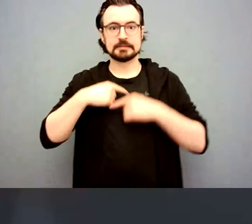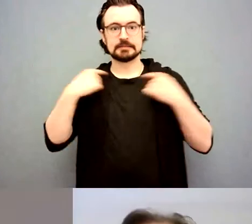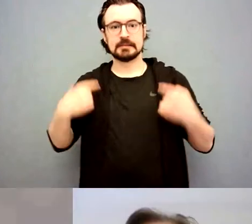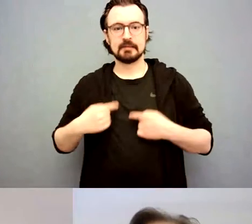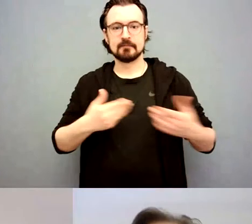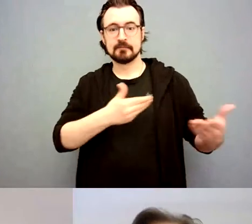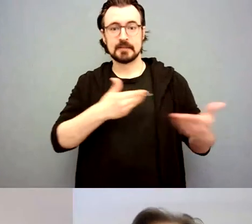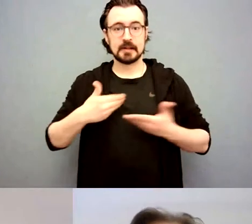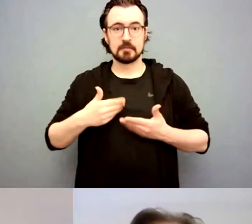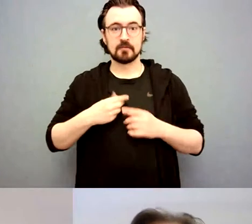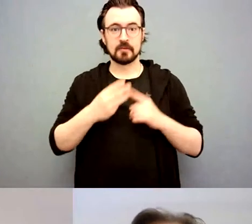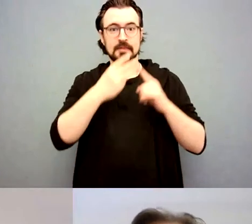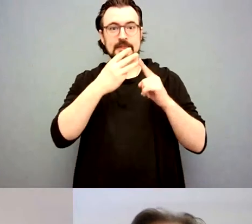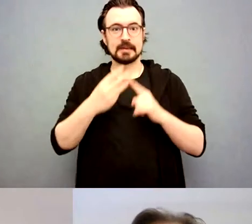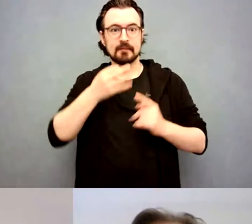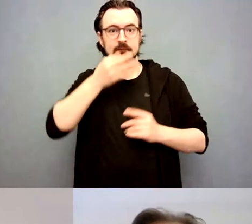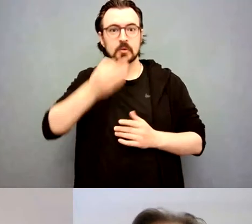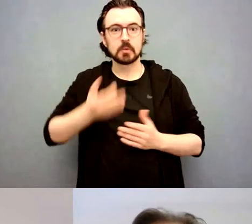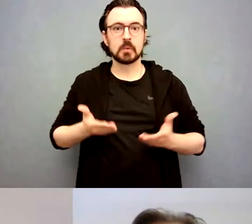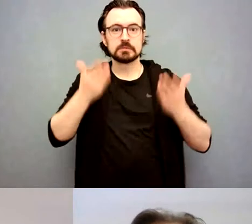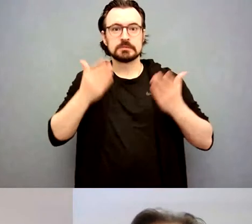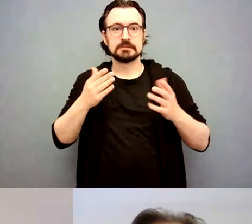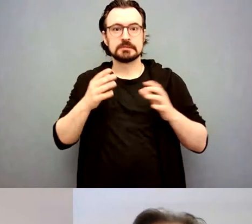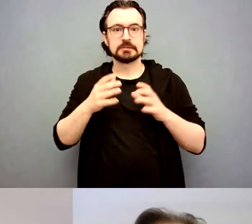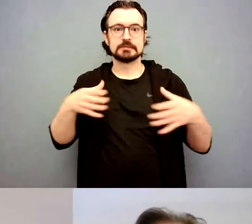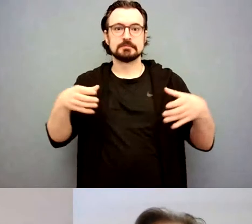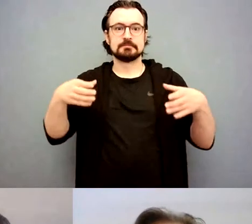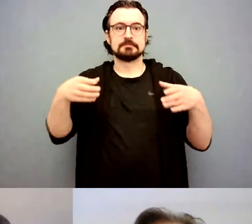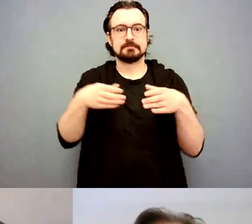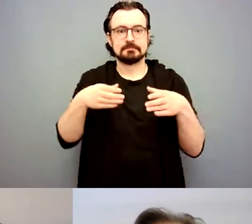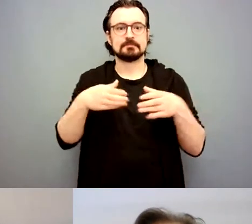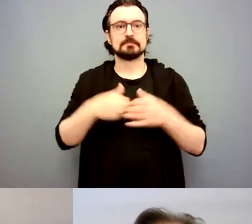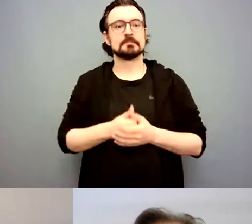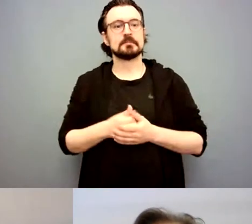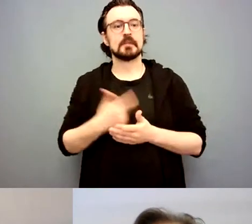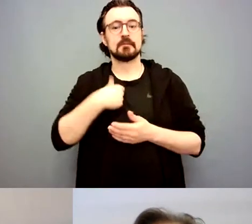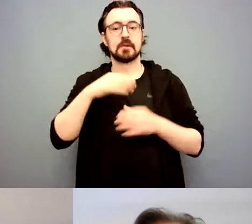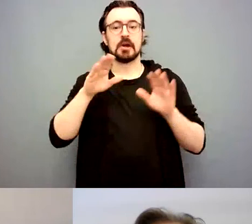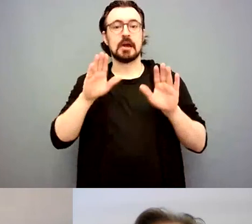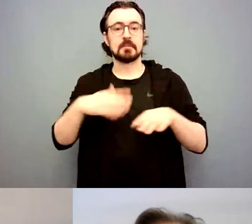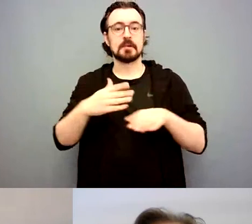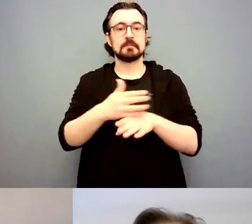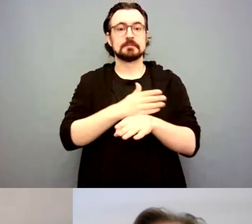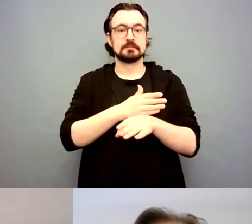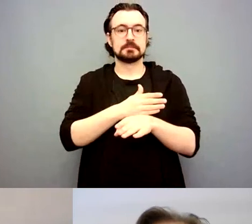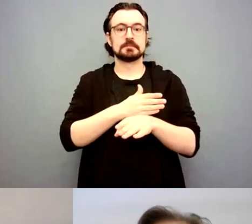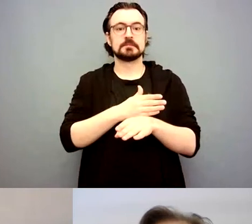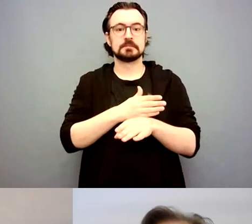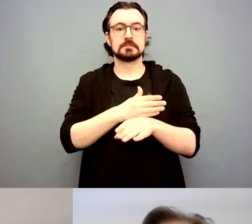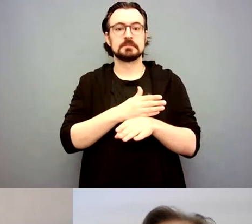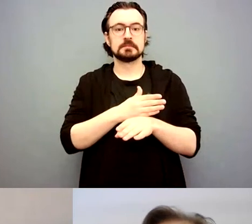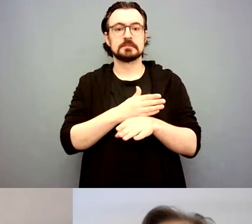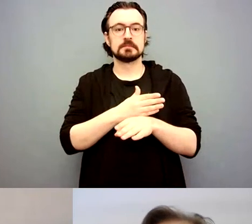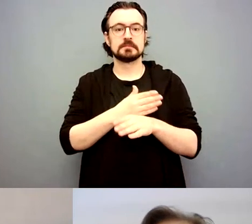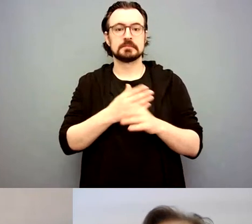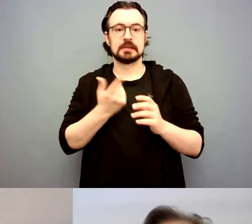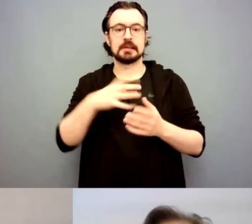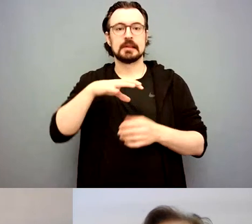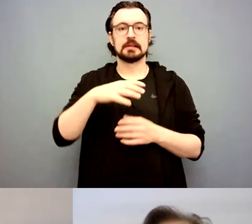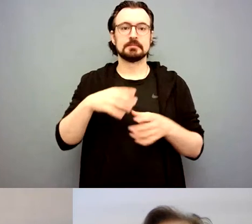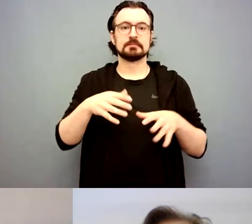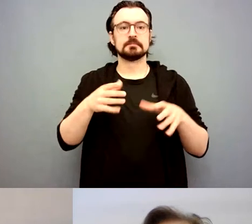tredje frukostseminarium. Och vi har tidigare haft ett seminarium